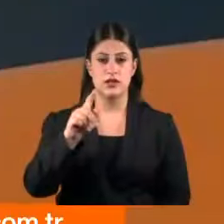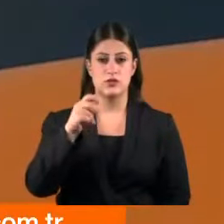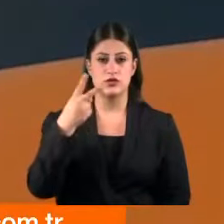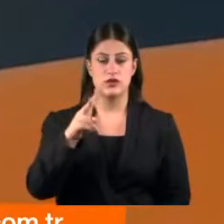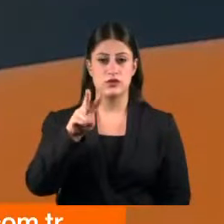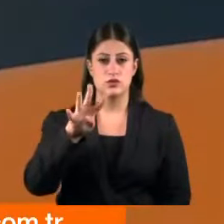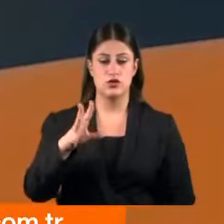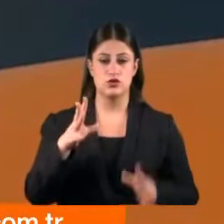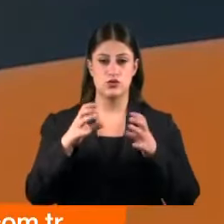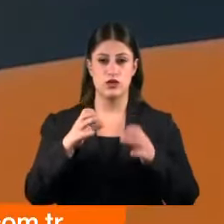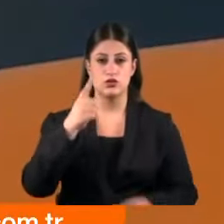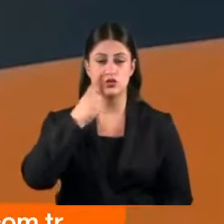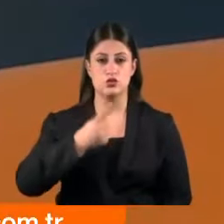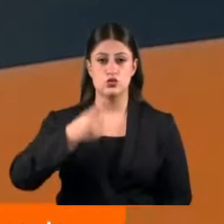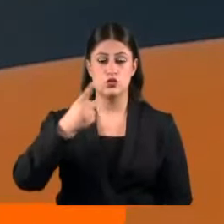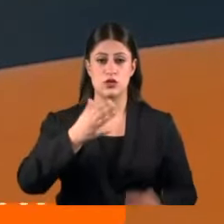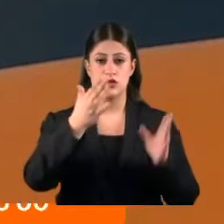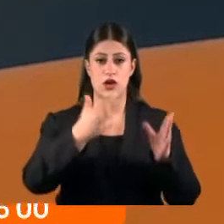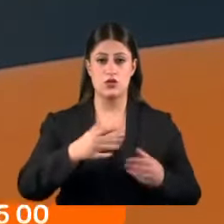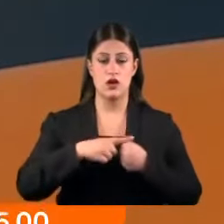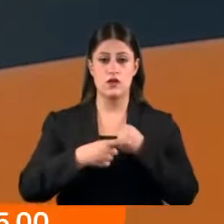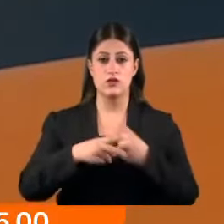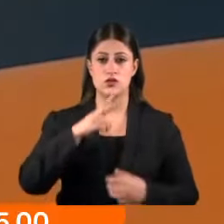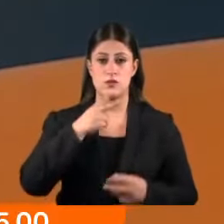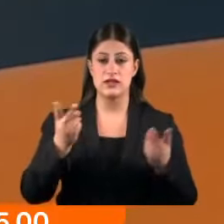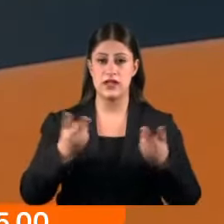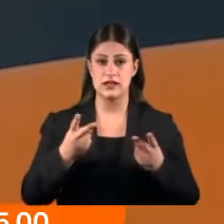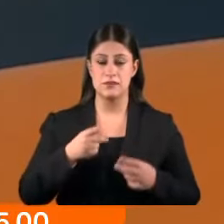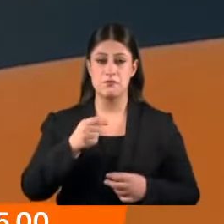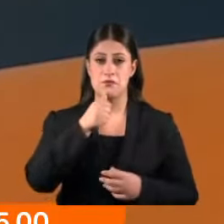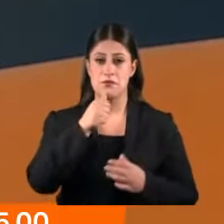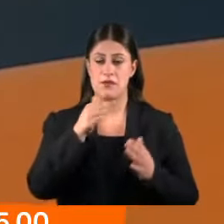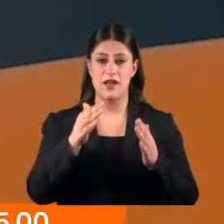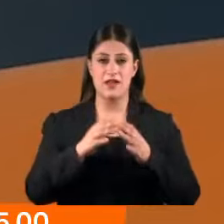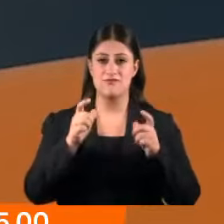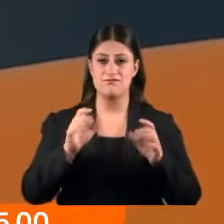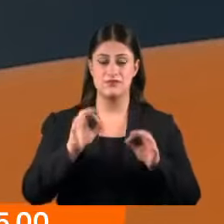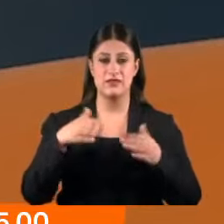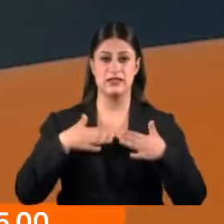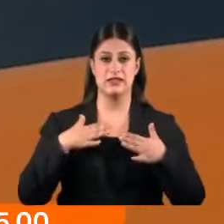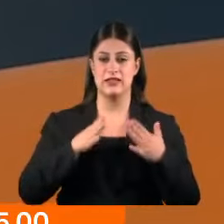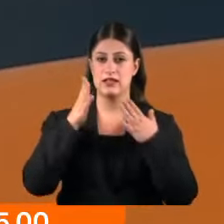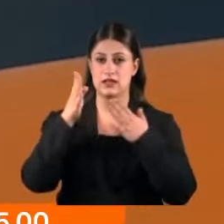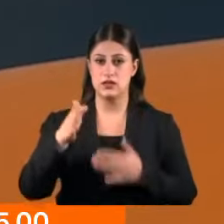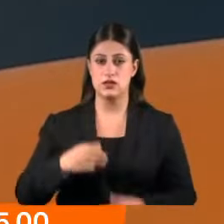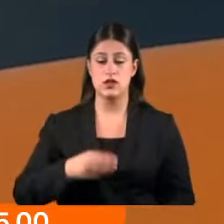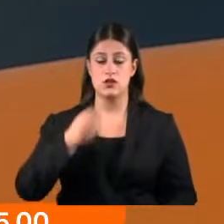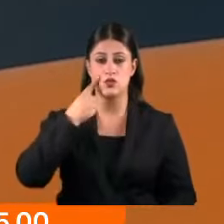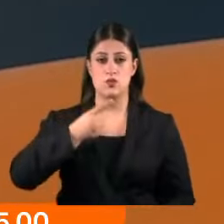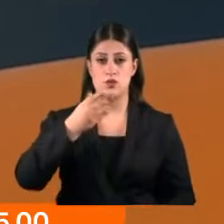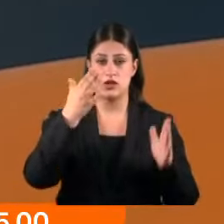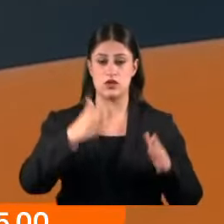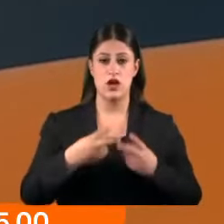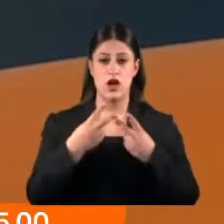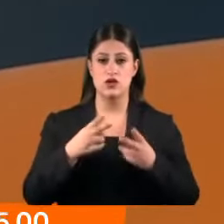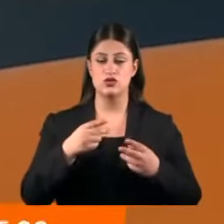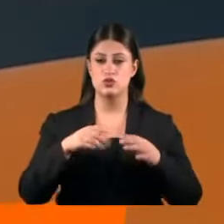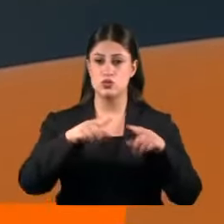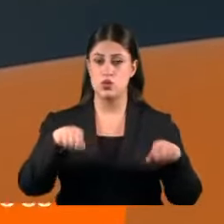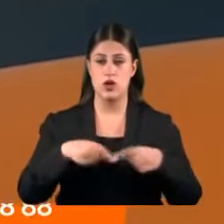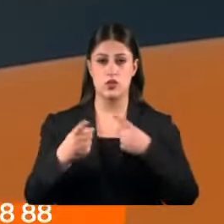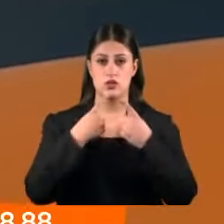Bugün 27 Temmuz 2024 Cumartesi. Cumhurbaşkanı Erdoğan hafta sonu mesaisini Baba Ocağı Rize'ye ayırdı. Erdoğan toplu açılış töreninde